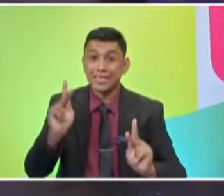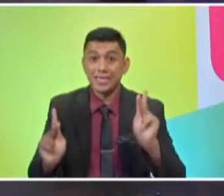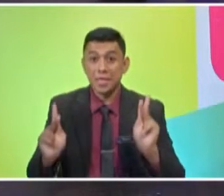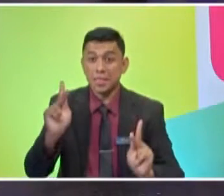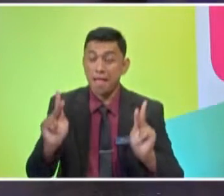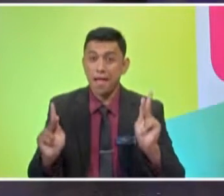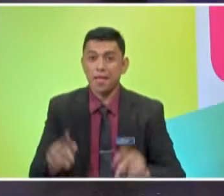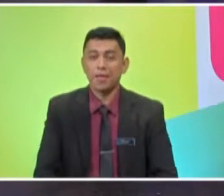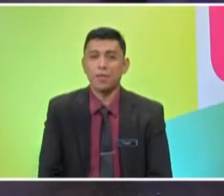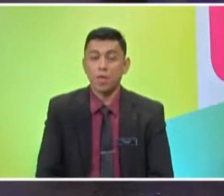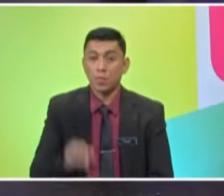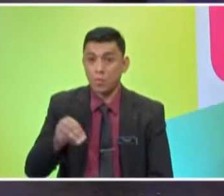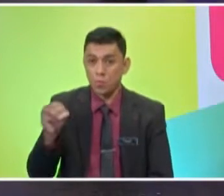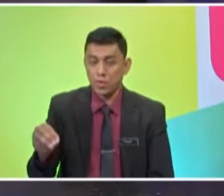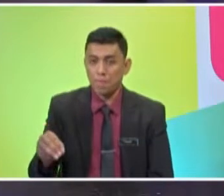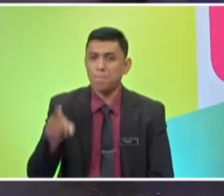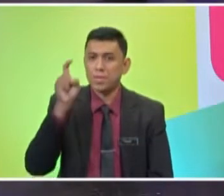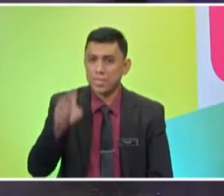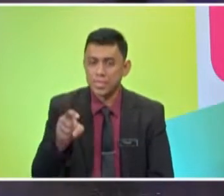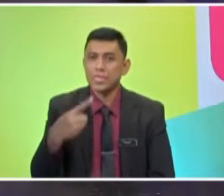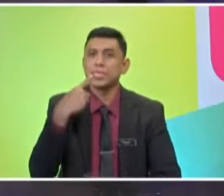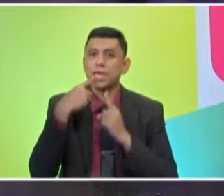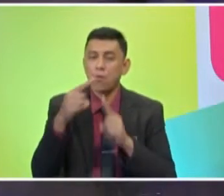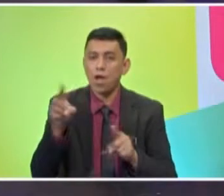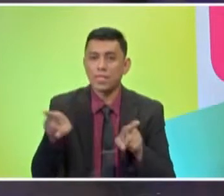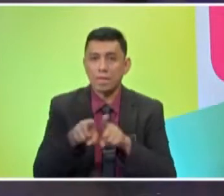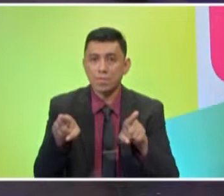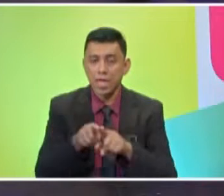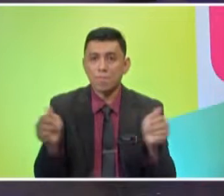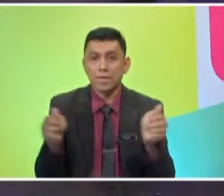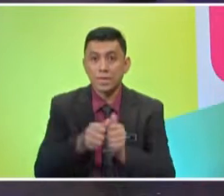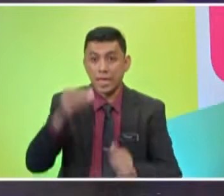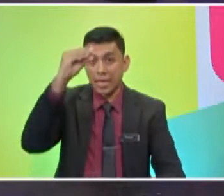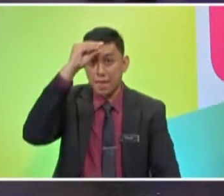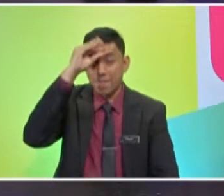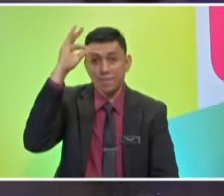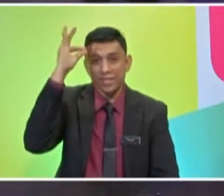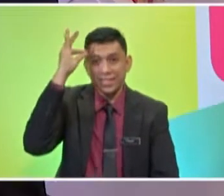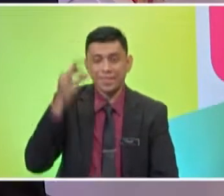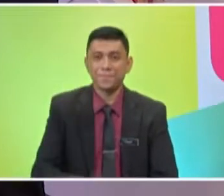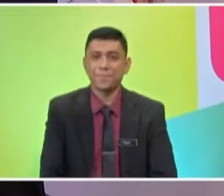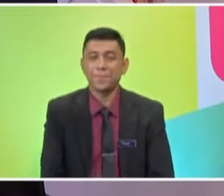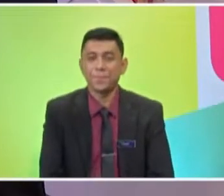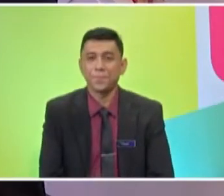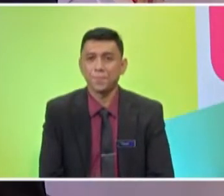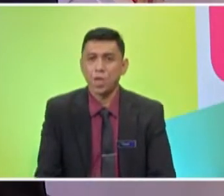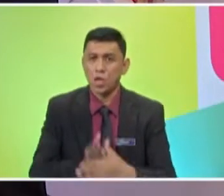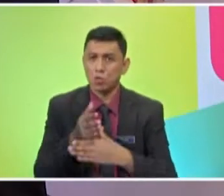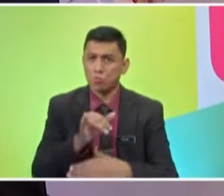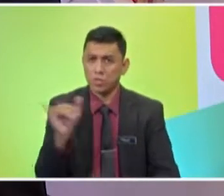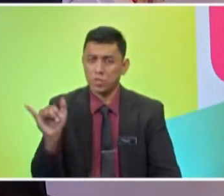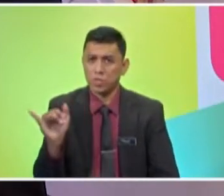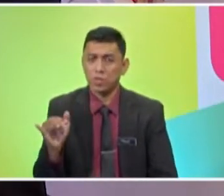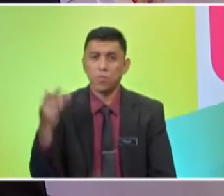mesti jawab sama-sama tau dengan Abang Fizi. Jawab sama-sama dengan Abang tau. Okey, seterusnya. Bunyi apa seterusnya